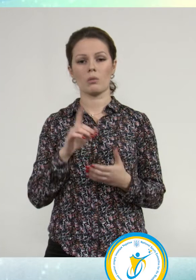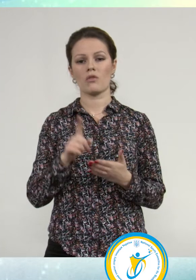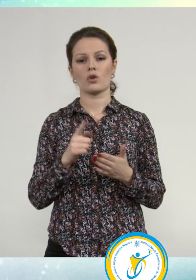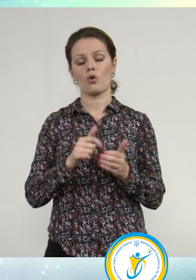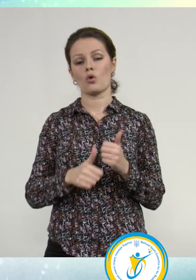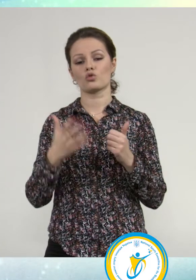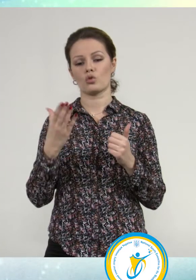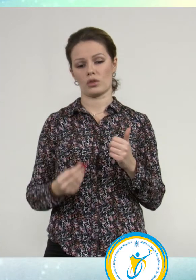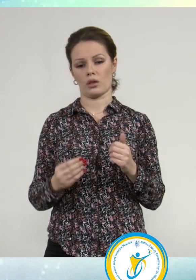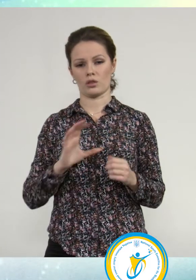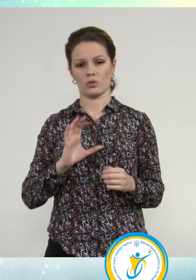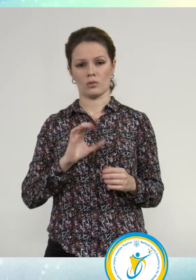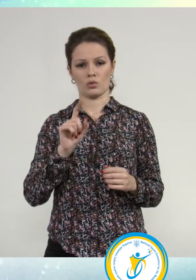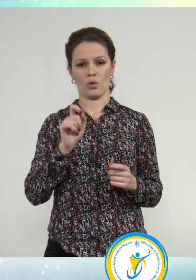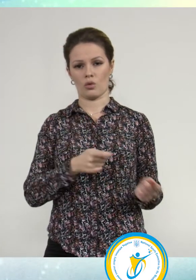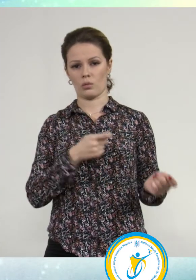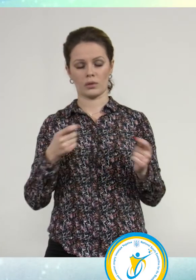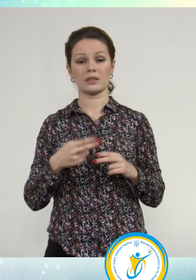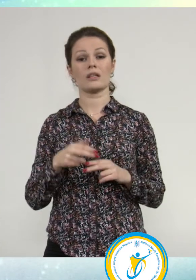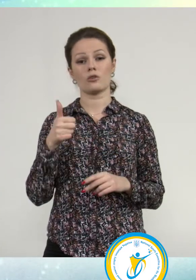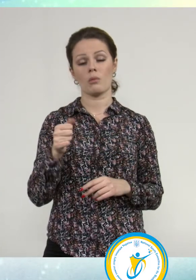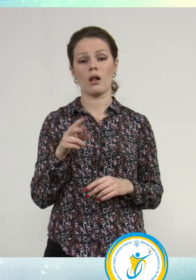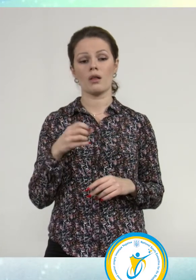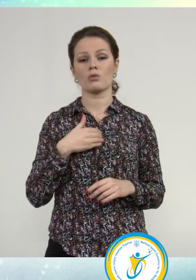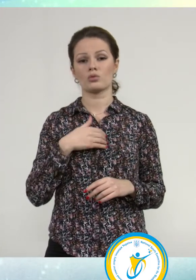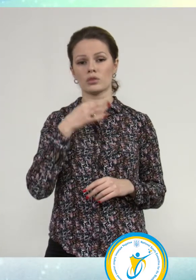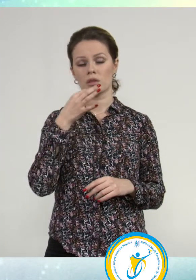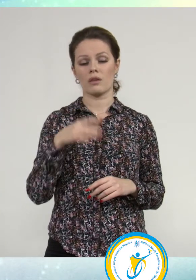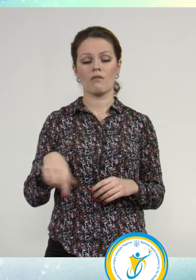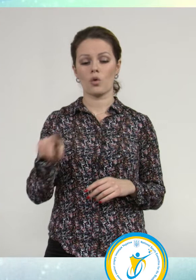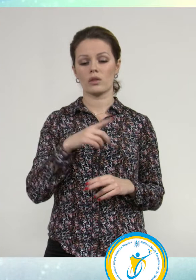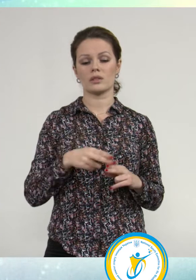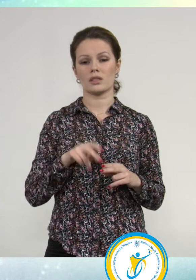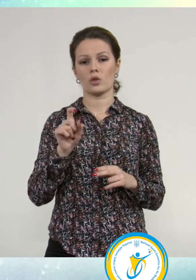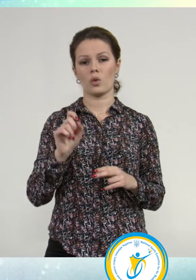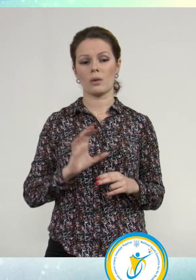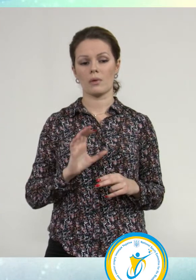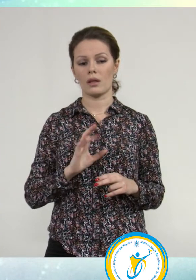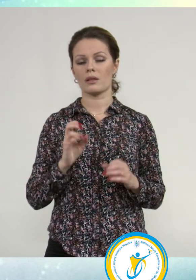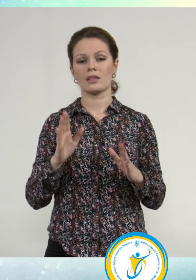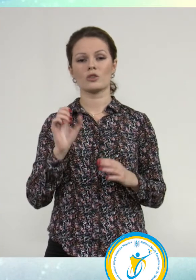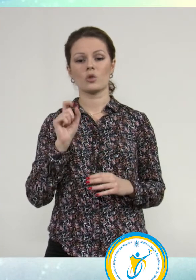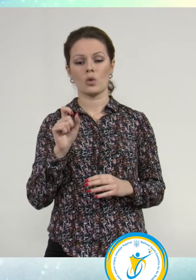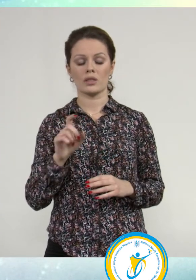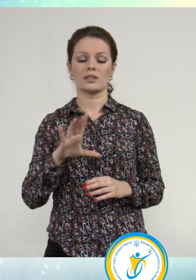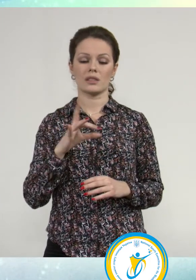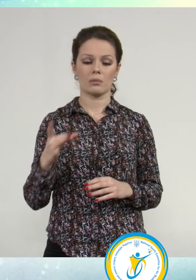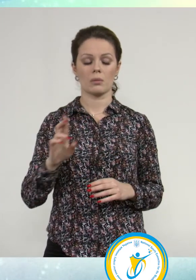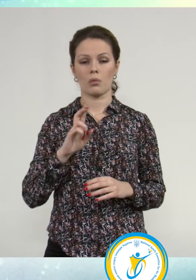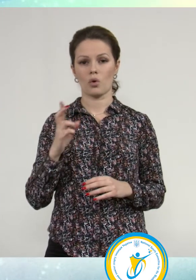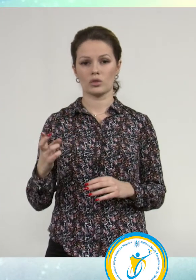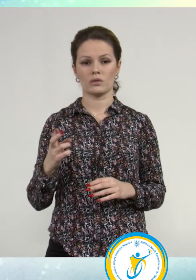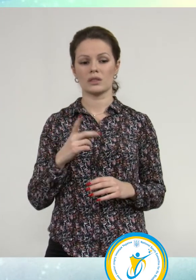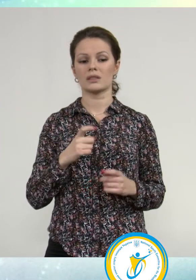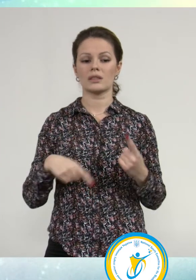кожного дня взяти золото. Це й добре, але я хочу сказати, вони ці золоті медалі, і не тільки золоті, і срібні, і бронзові,